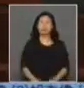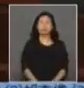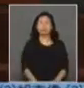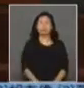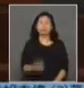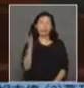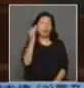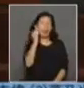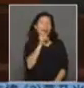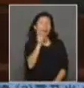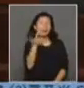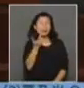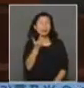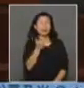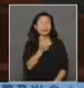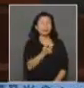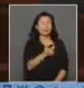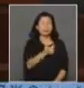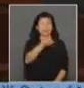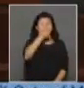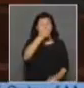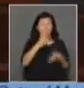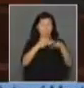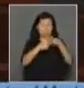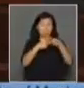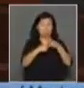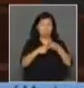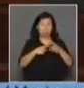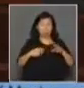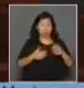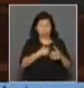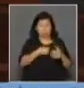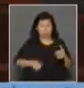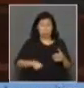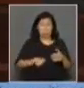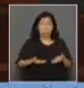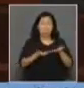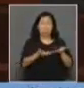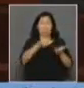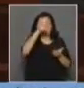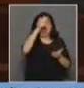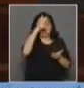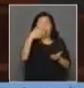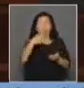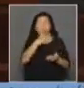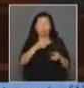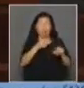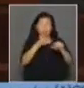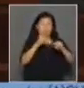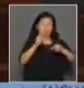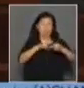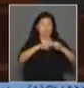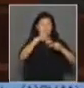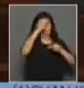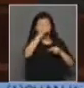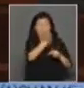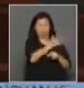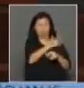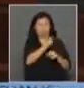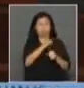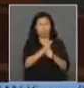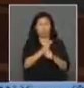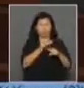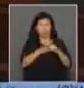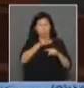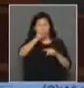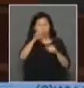泛民的議員呢不斷將責任推喺特區政府以及中央政府。我想指出一個事實， 是